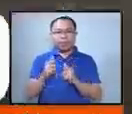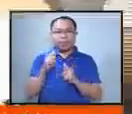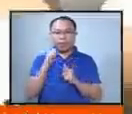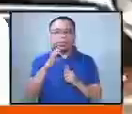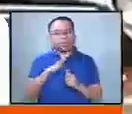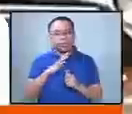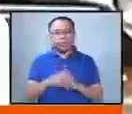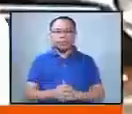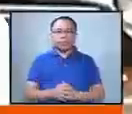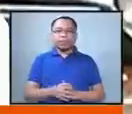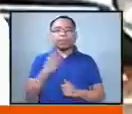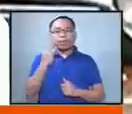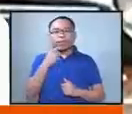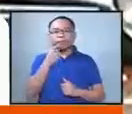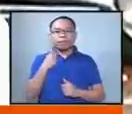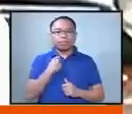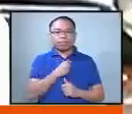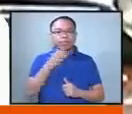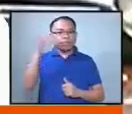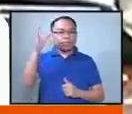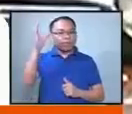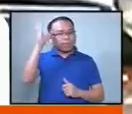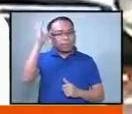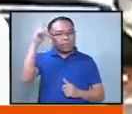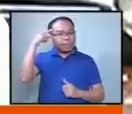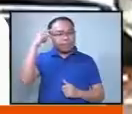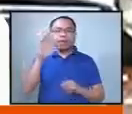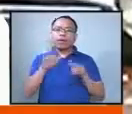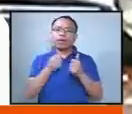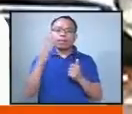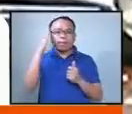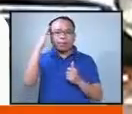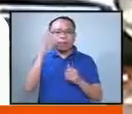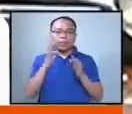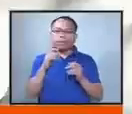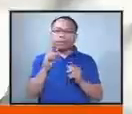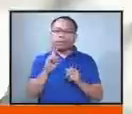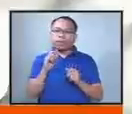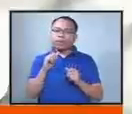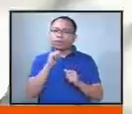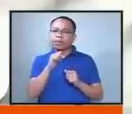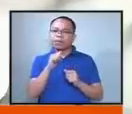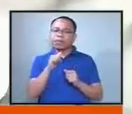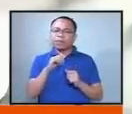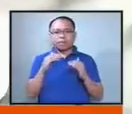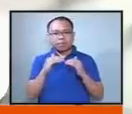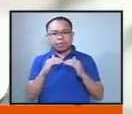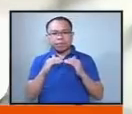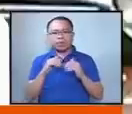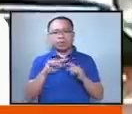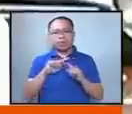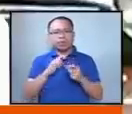wala. Kaya tanong ni Senator Coco Pimentel, paano malalaman kung ano sa mga hindi patas na probisyon sa kontrata ang galing sa